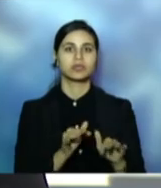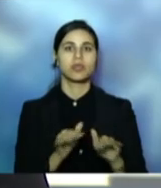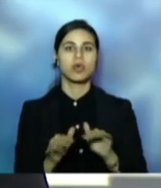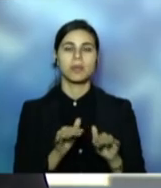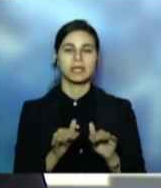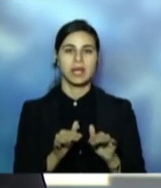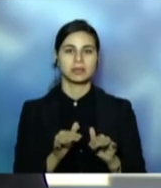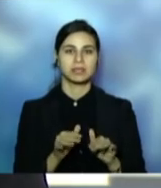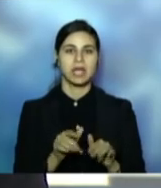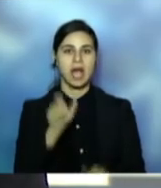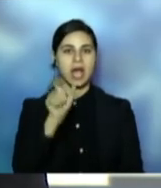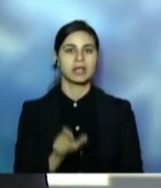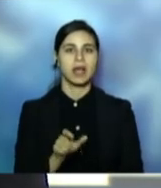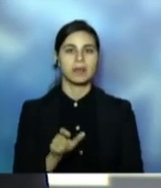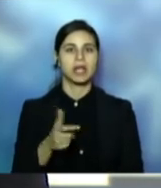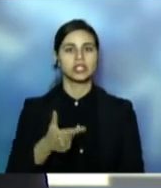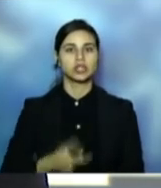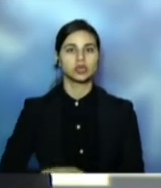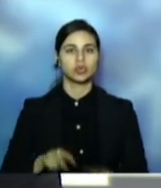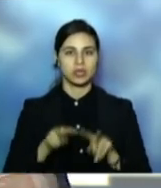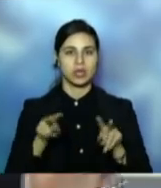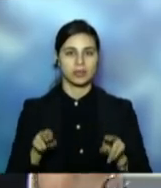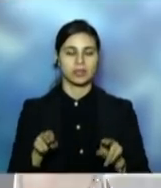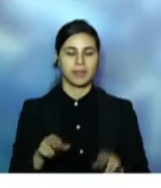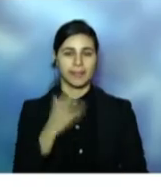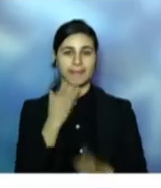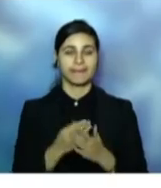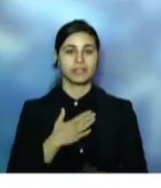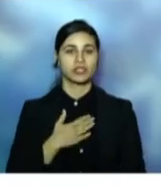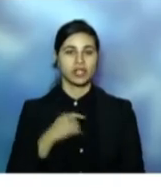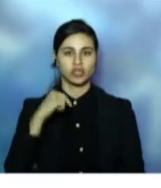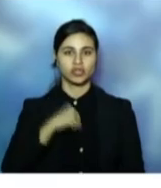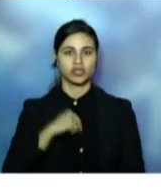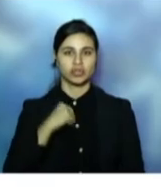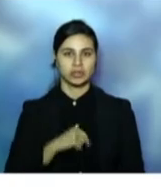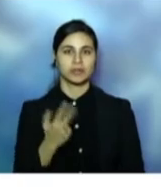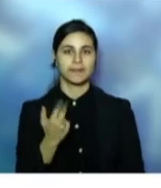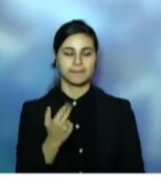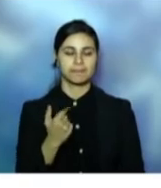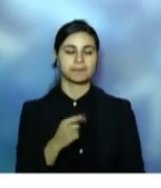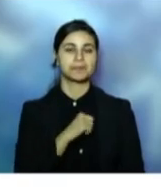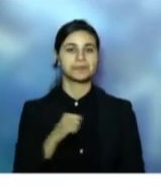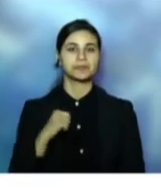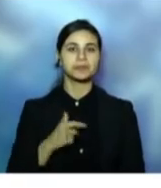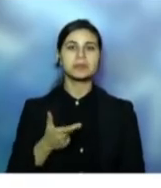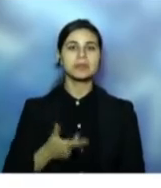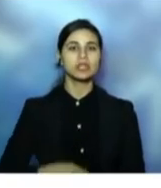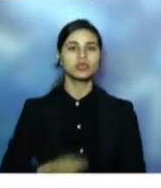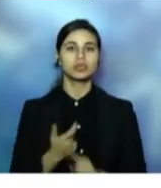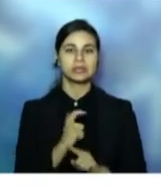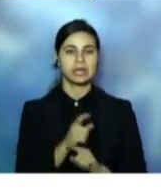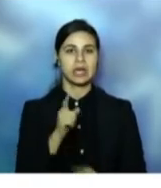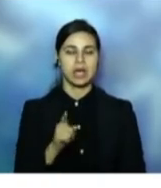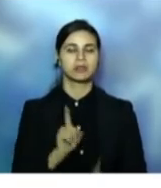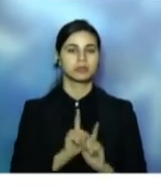მოქმედებით ადამიანის ენდოგენურ ინსულინთან. ანუ ჩვენს მიერ გამომუშავებული თავისთავად ინსულინი იმდენად უნიკალურია,